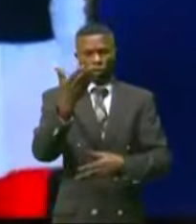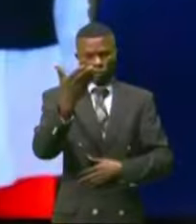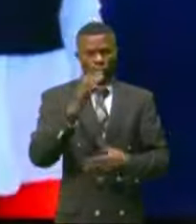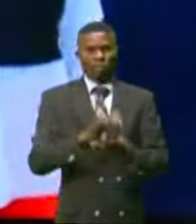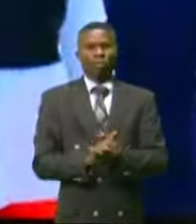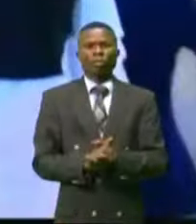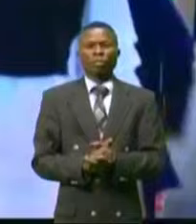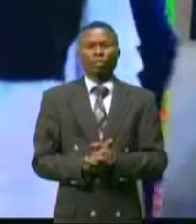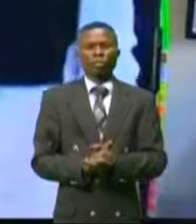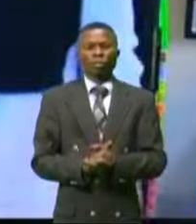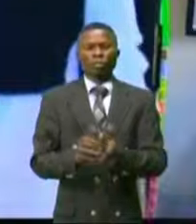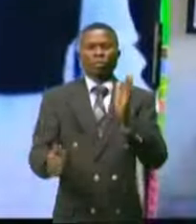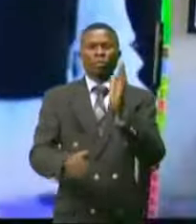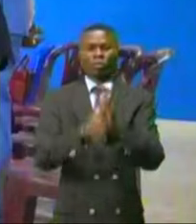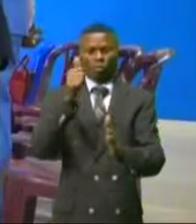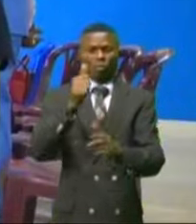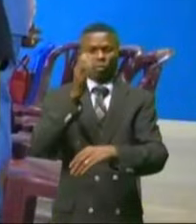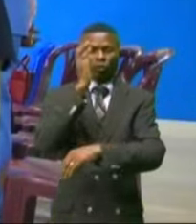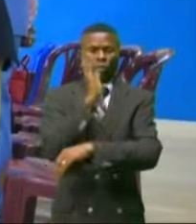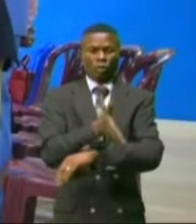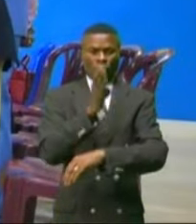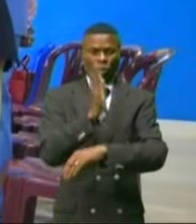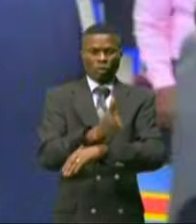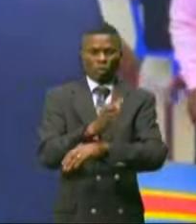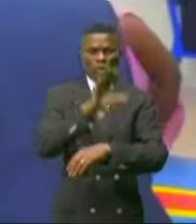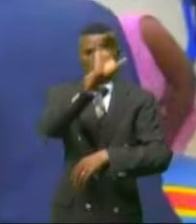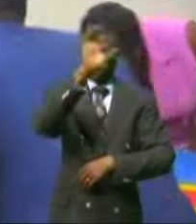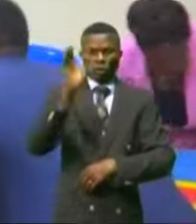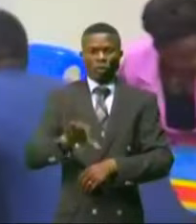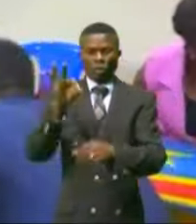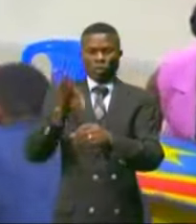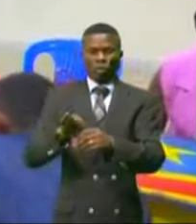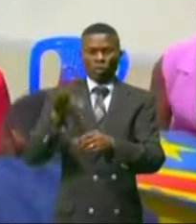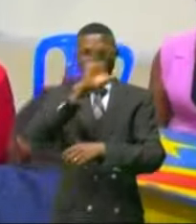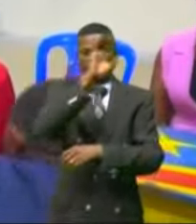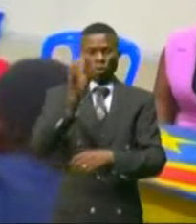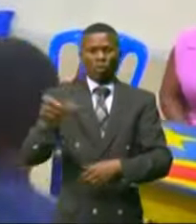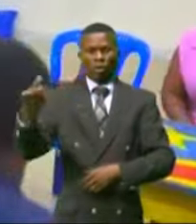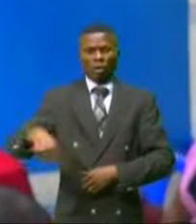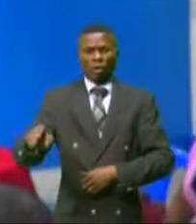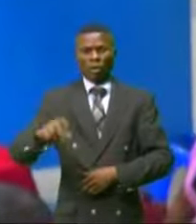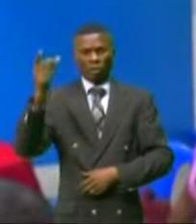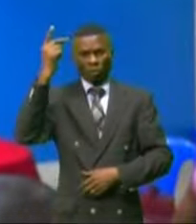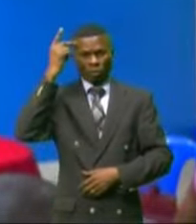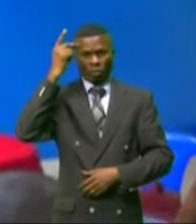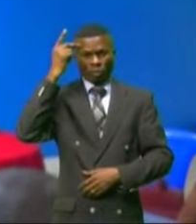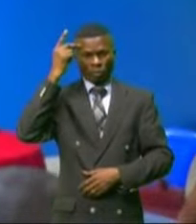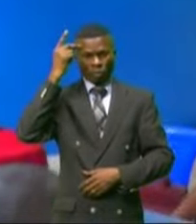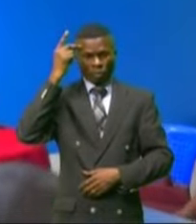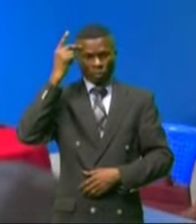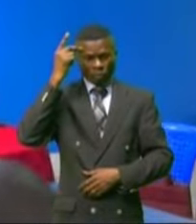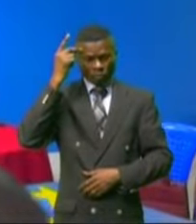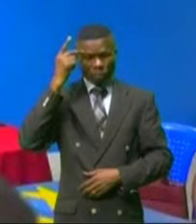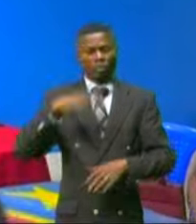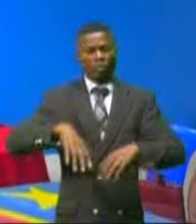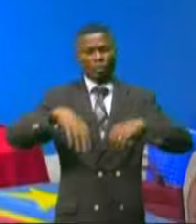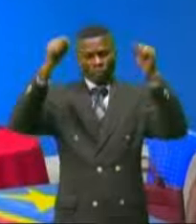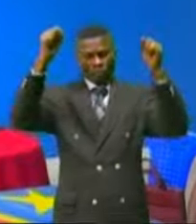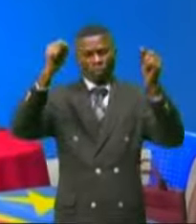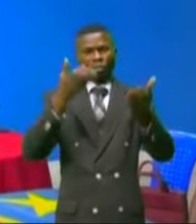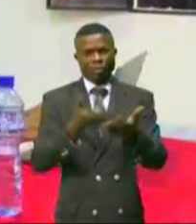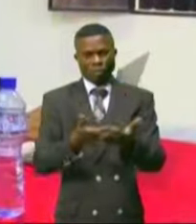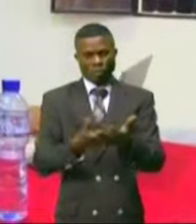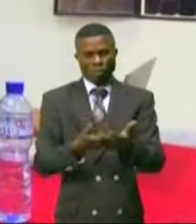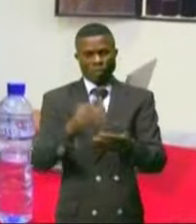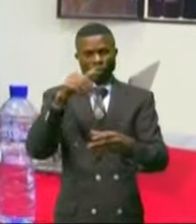C'est fait. Les 11 conseillers communaux élus dans la commune de Lemba à Kinshasa ont vu leur mandat validé. Ce,